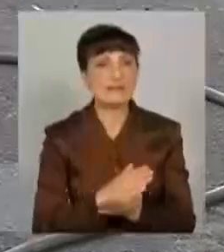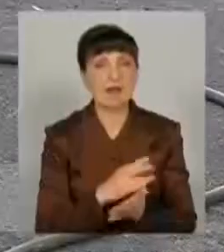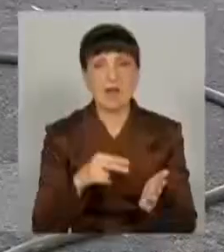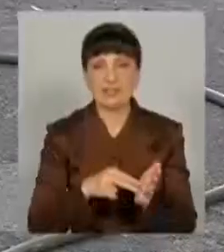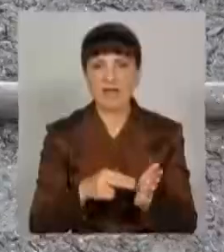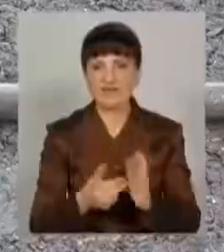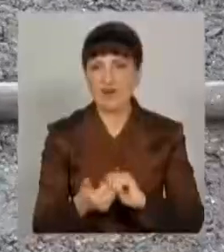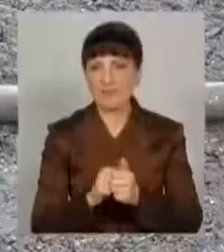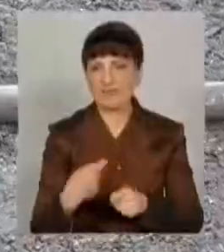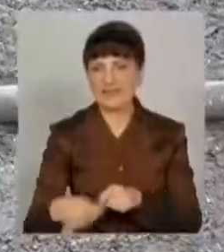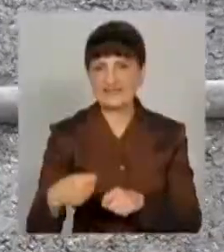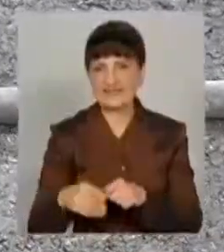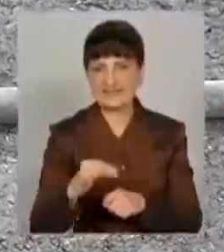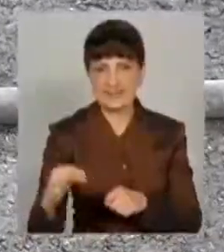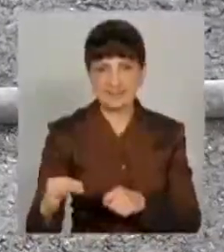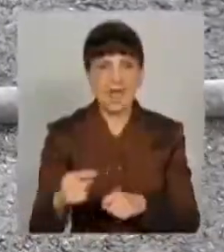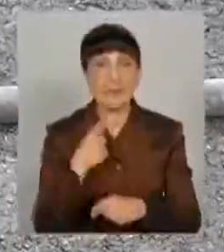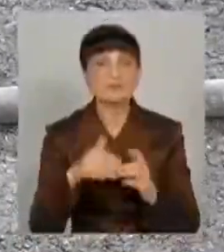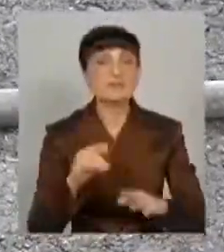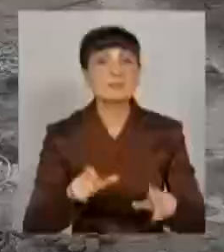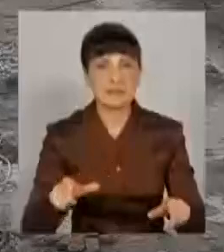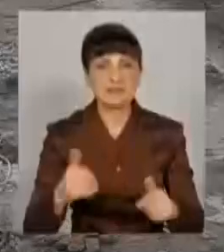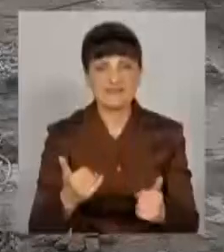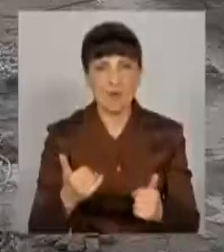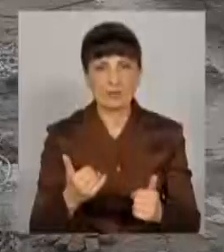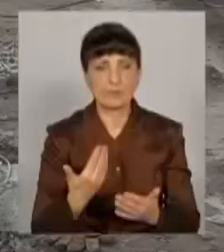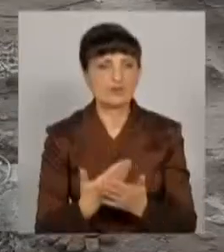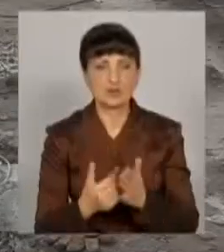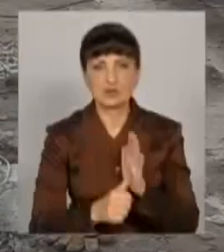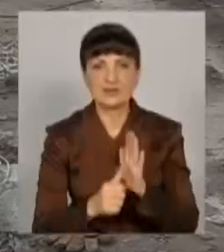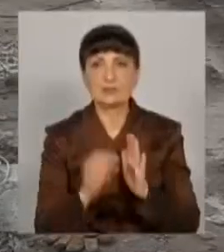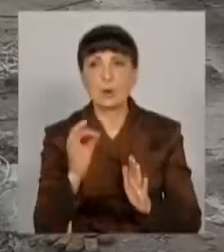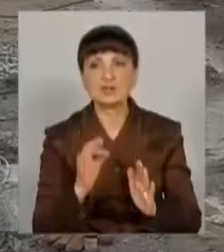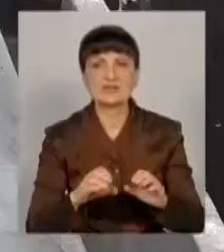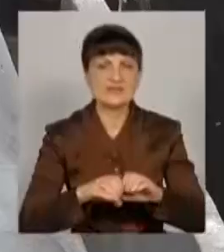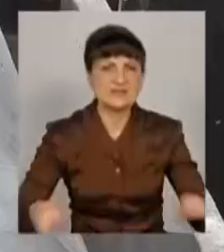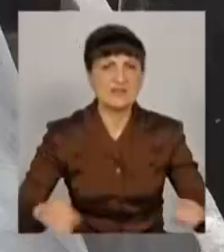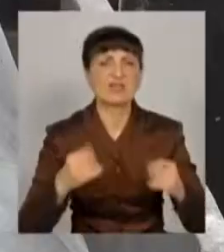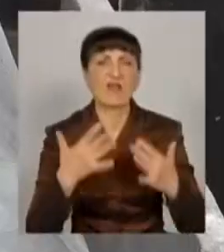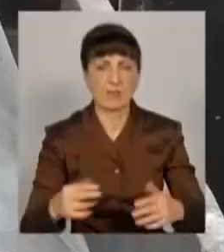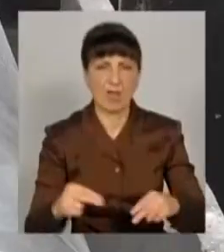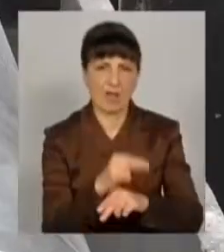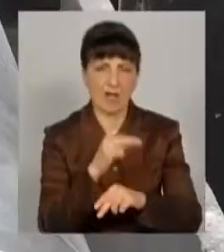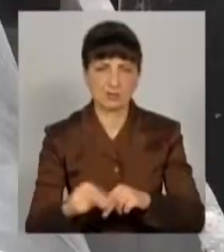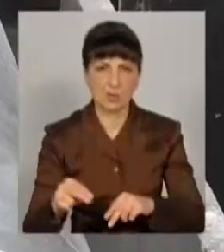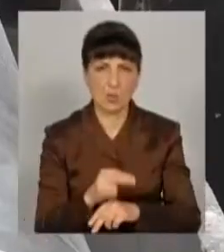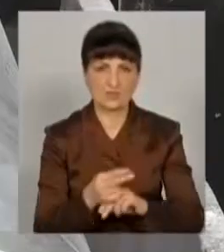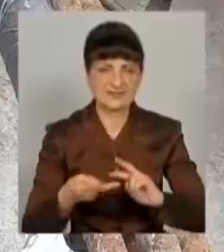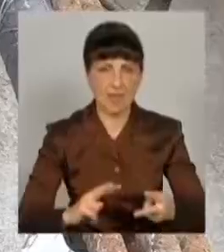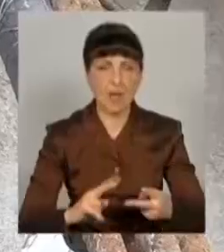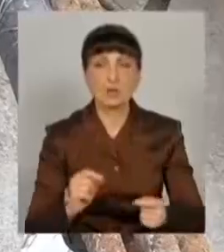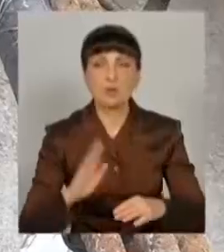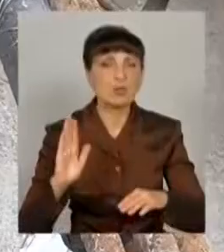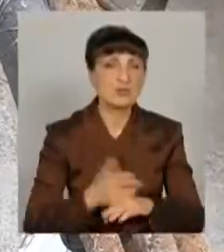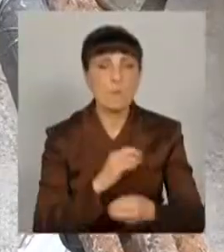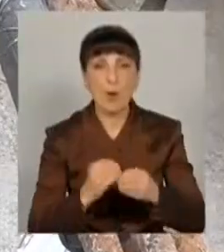в обмен на инвестиции. По словам специалистов, на сегодня почти 60% сетей требуют реконструкции. Чтобы устранить